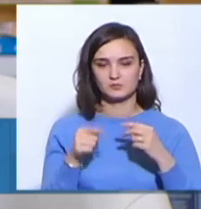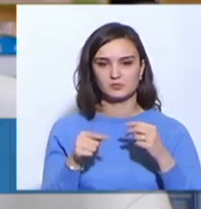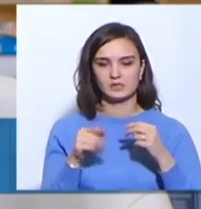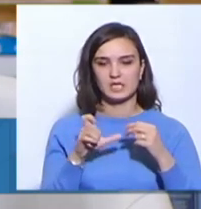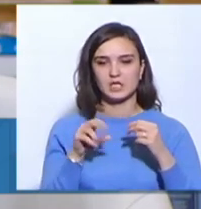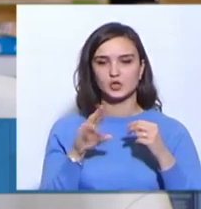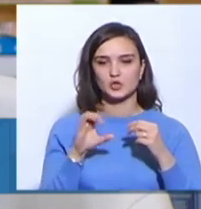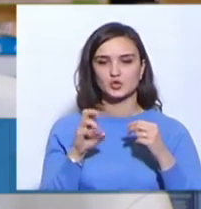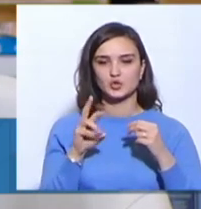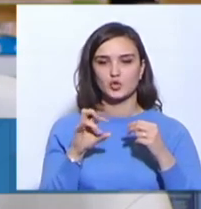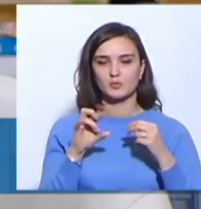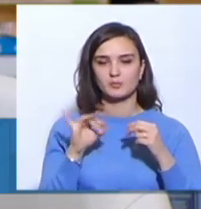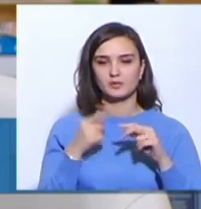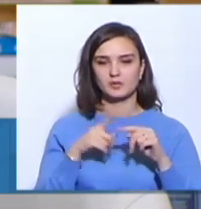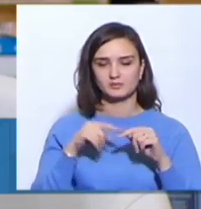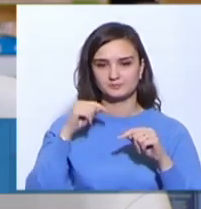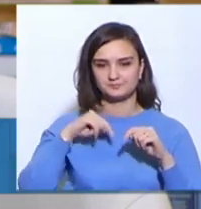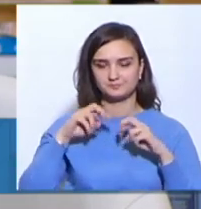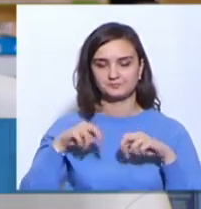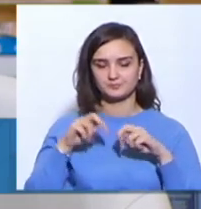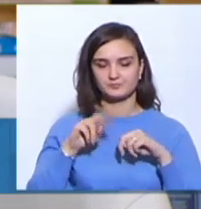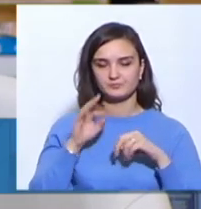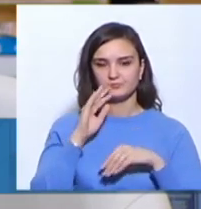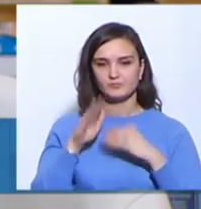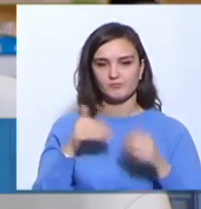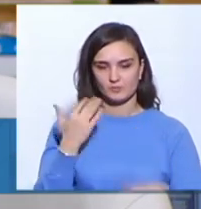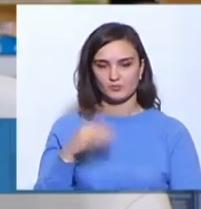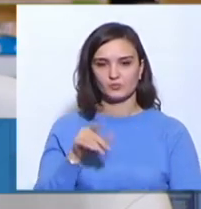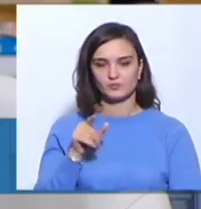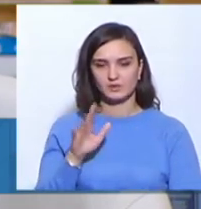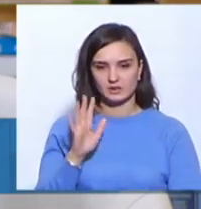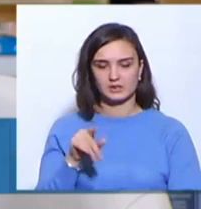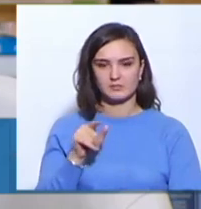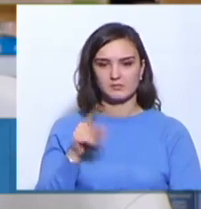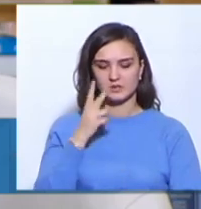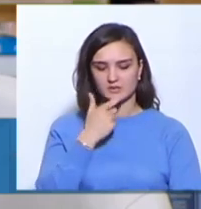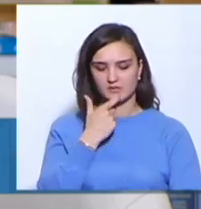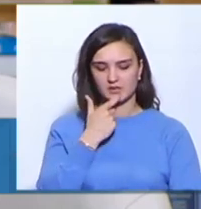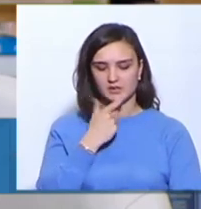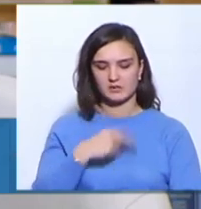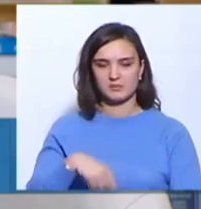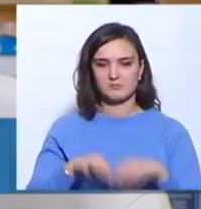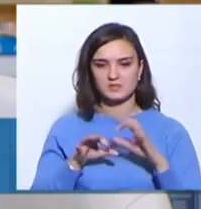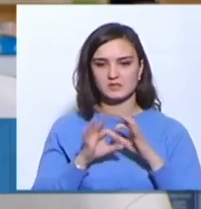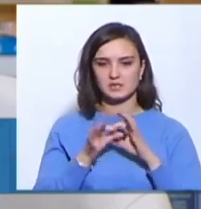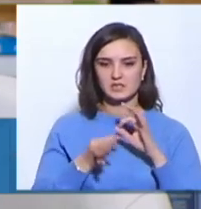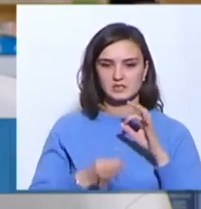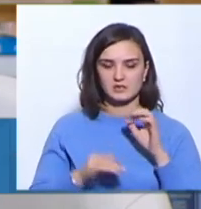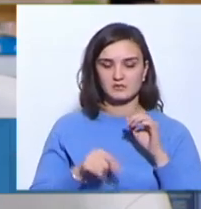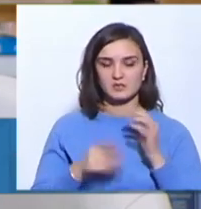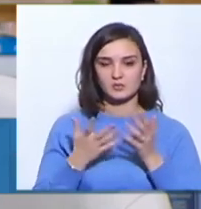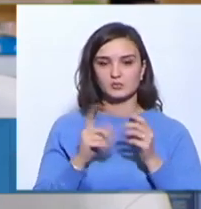ენდოსკოპიურ გამოკვლევაზე, კერძოდ კოლონოსკოპიაზე და შემდგომ უკვე ხდება დათვარიელება მსხვილი ნაწლავის და იქ თუ